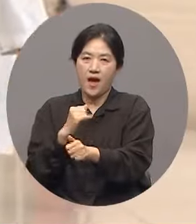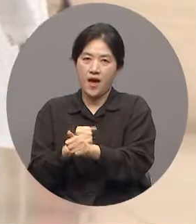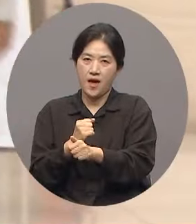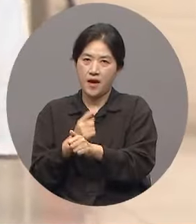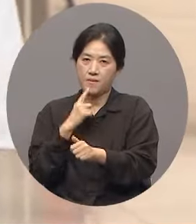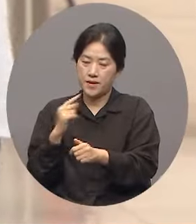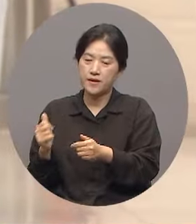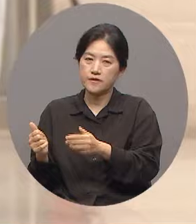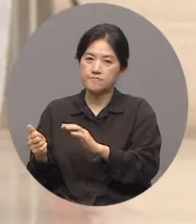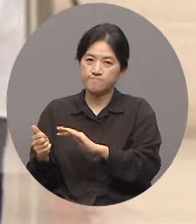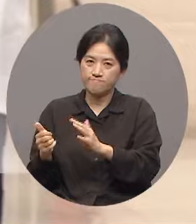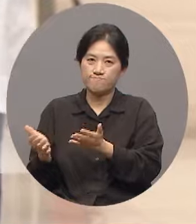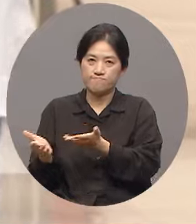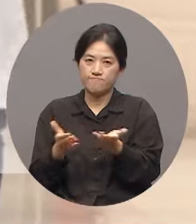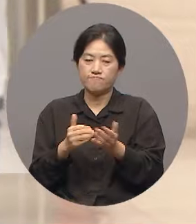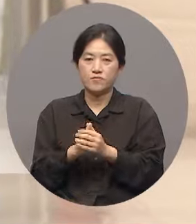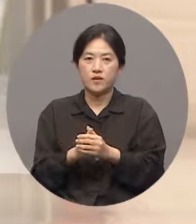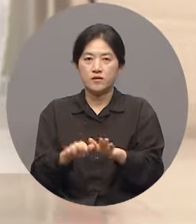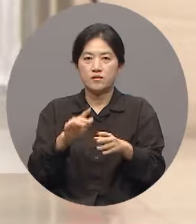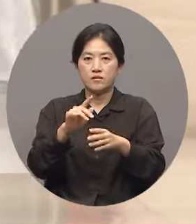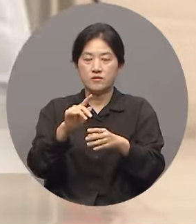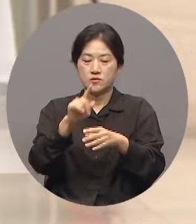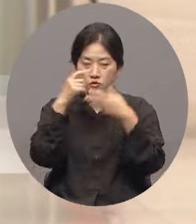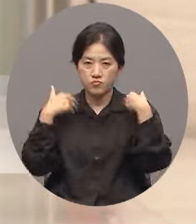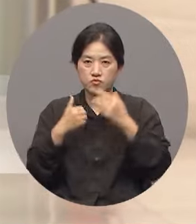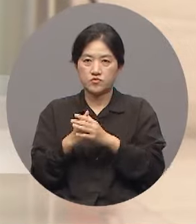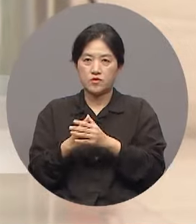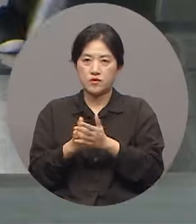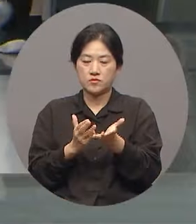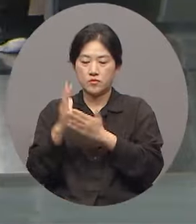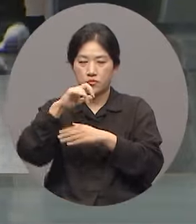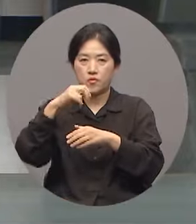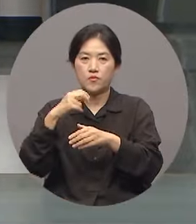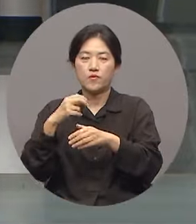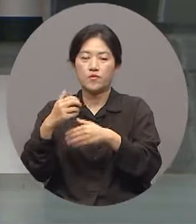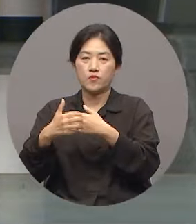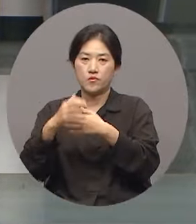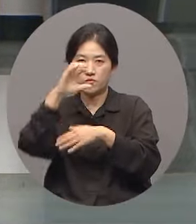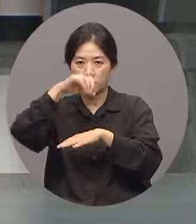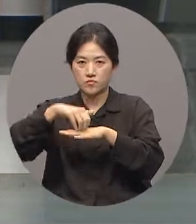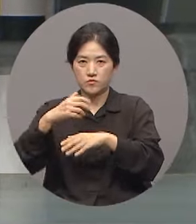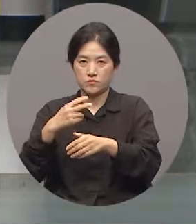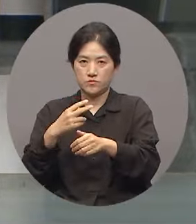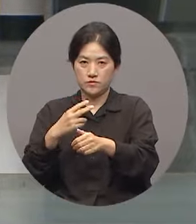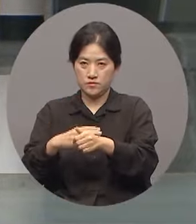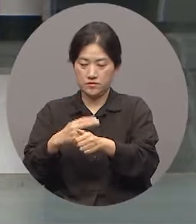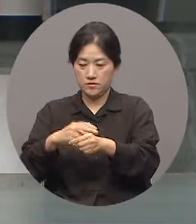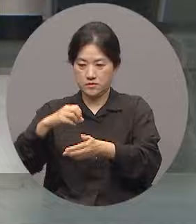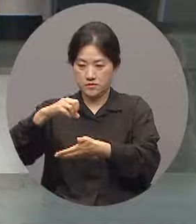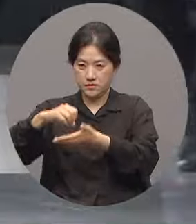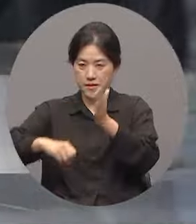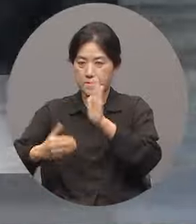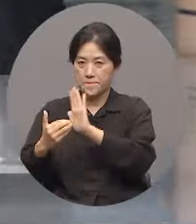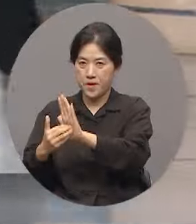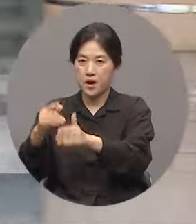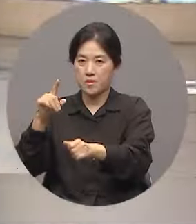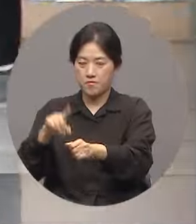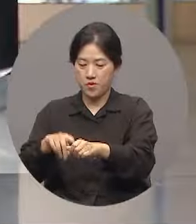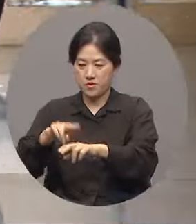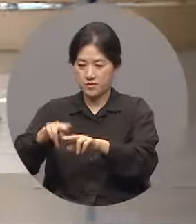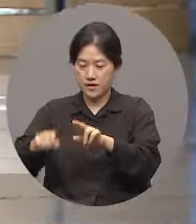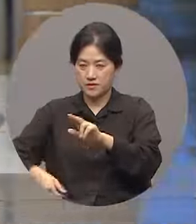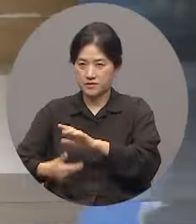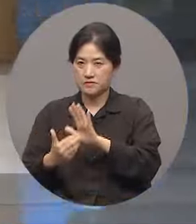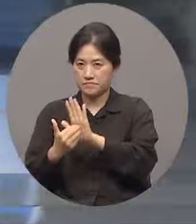기자입니다 정부가 전공의들의 집단 사직을 막기 위해 내렸던 수리 금지 명령과 진료 유지 명령